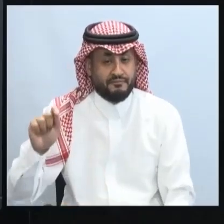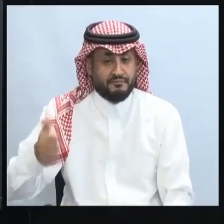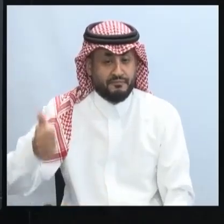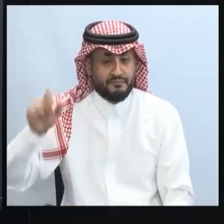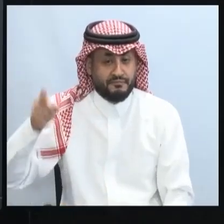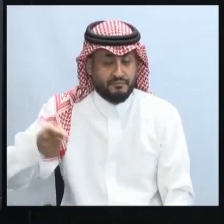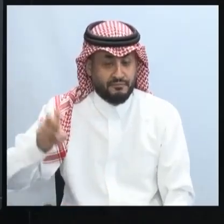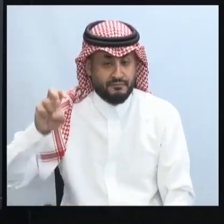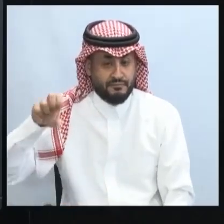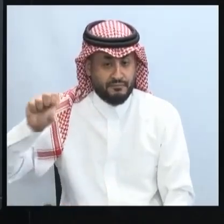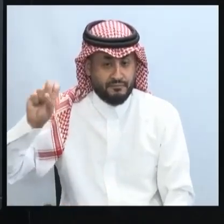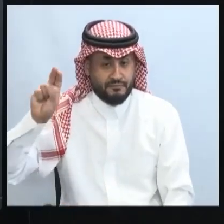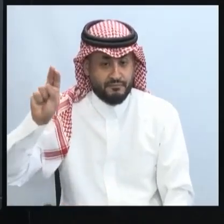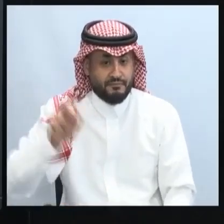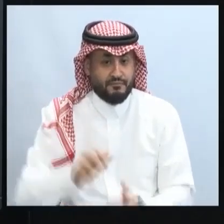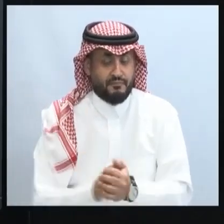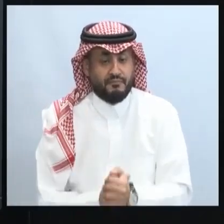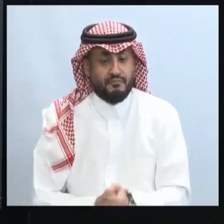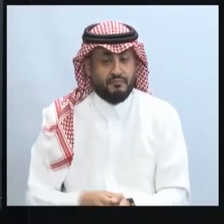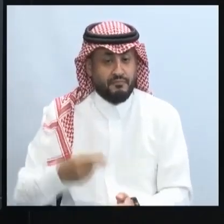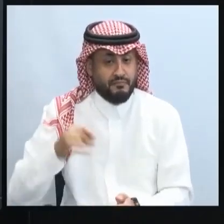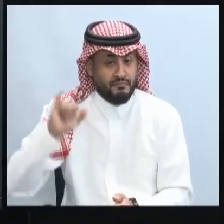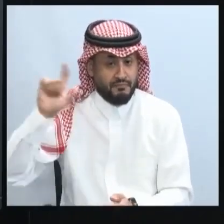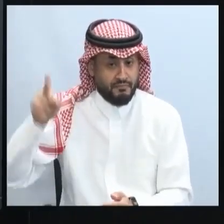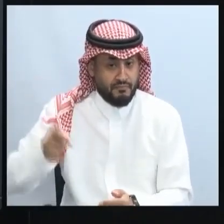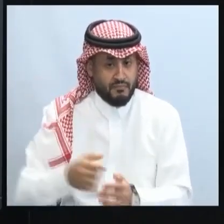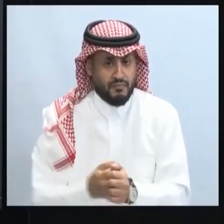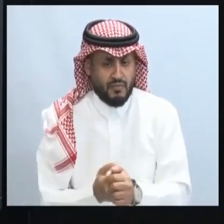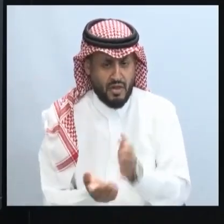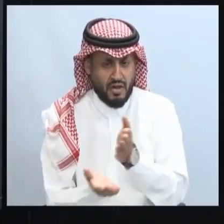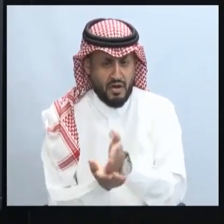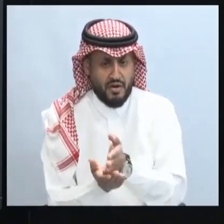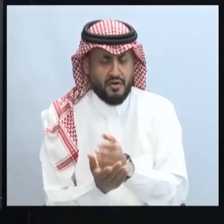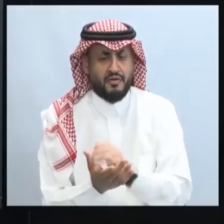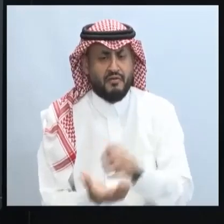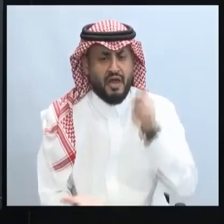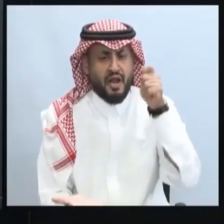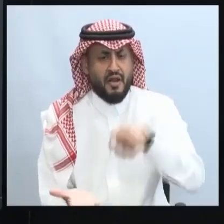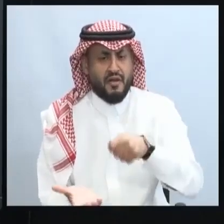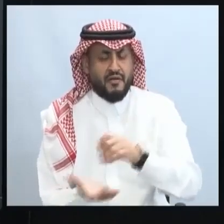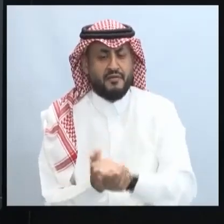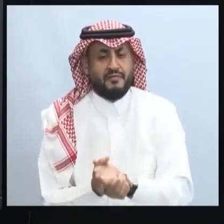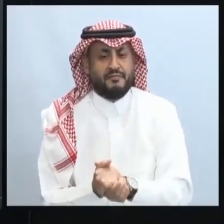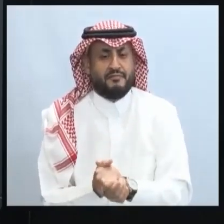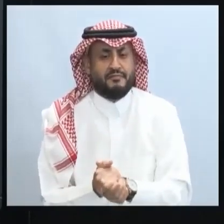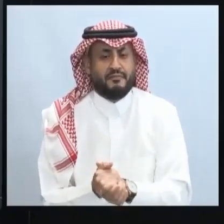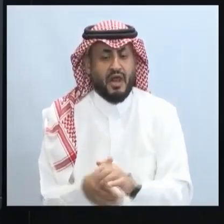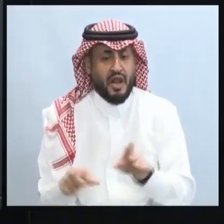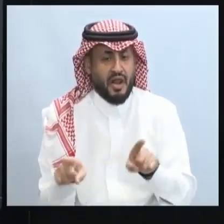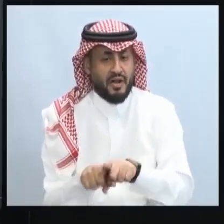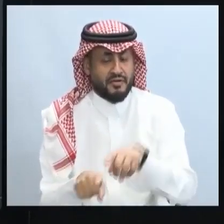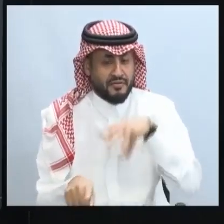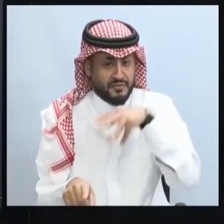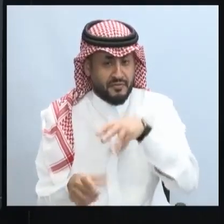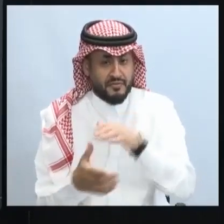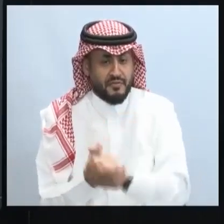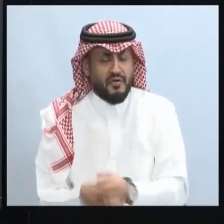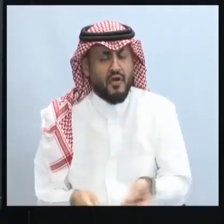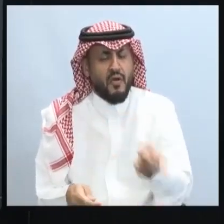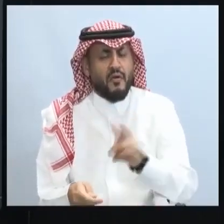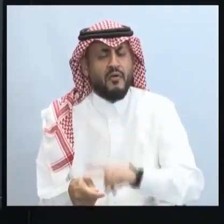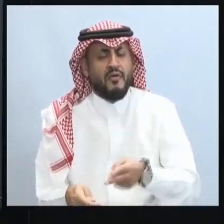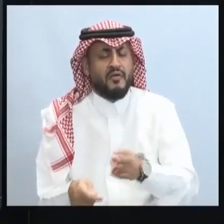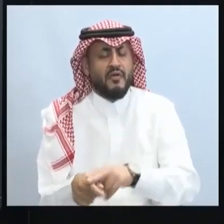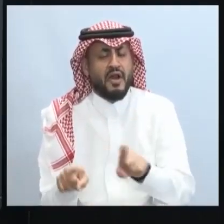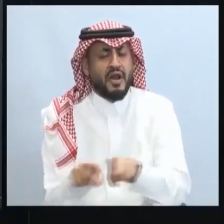رضي الله عنه الرجل العادل الرجل الفقيه الصحابي الذي كان دائما يصحب النبي